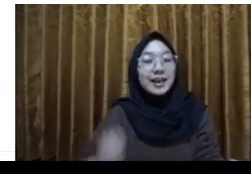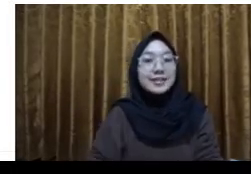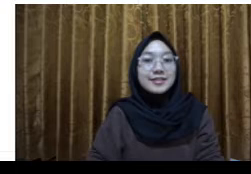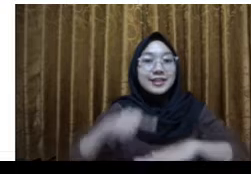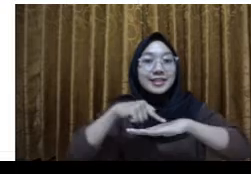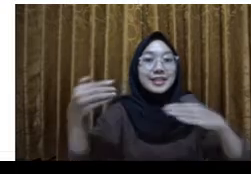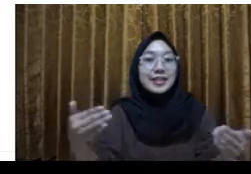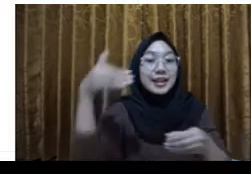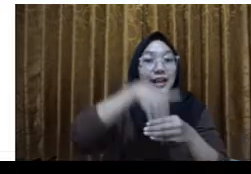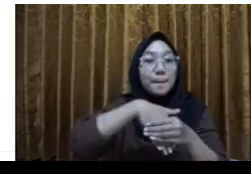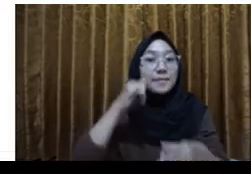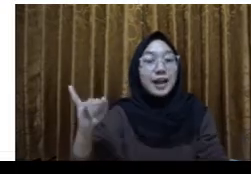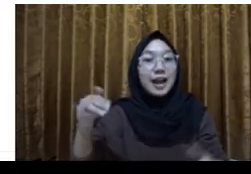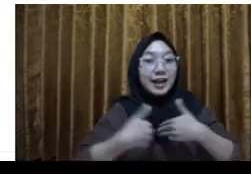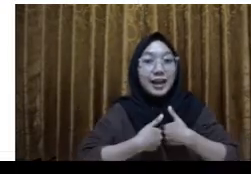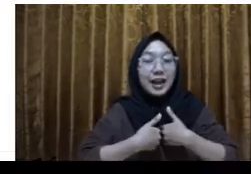saja.